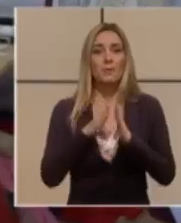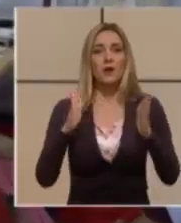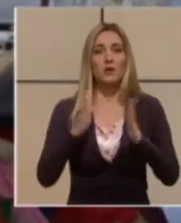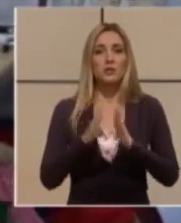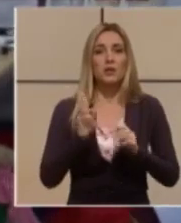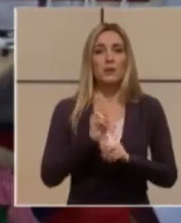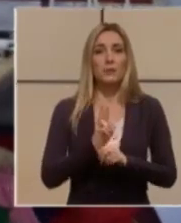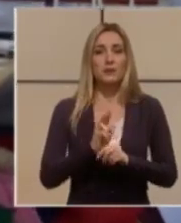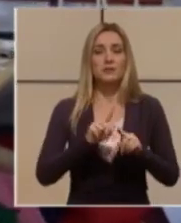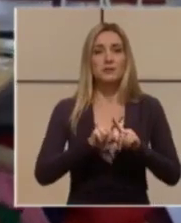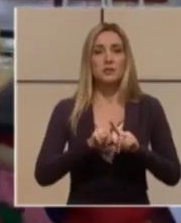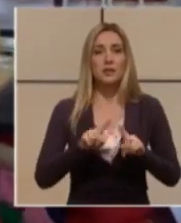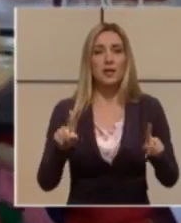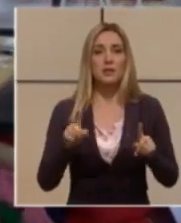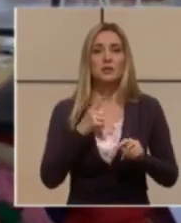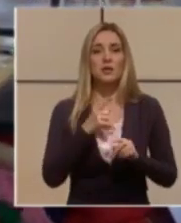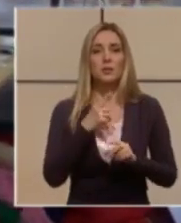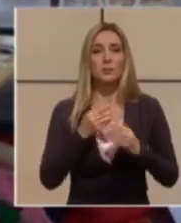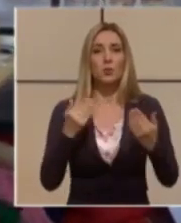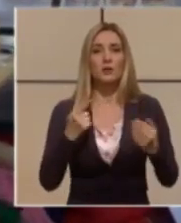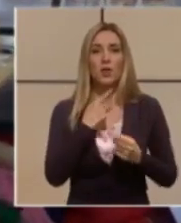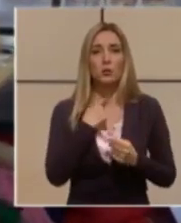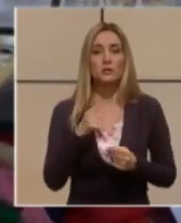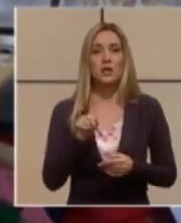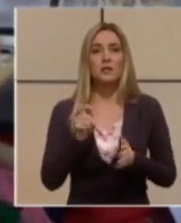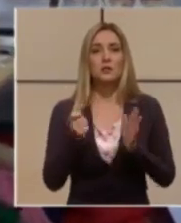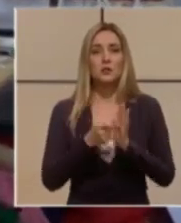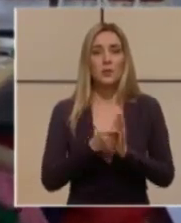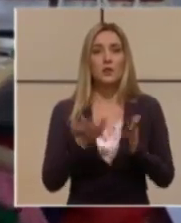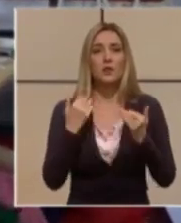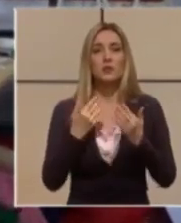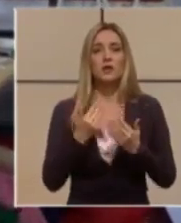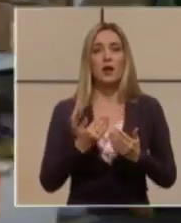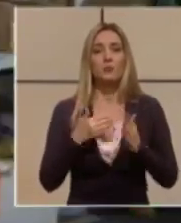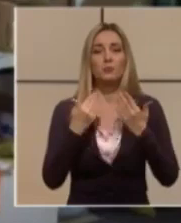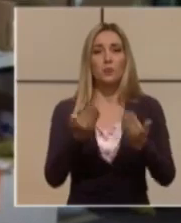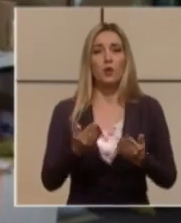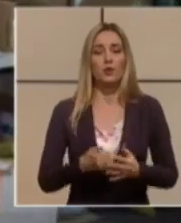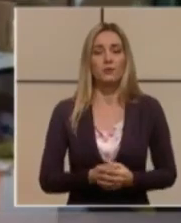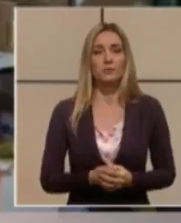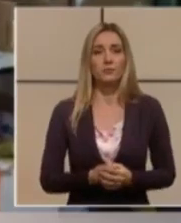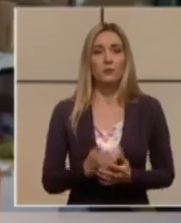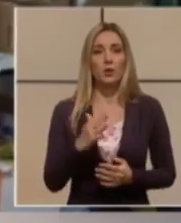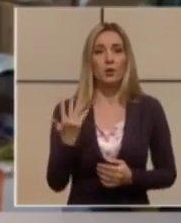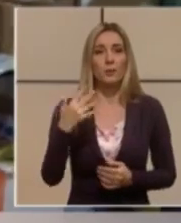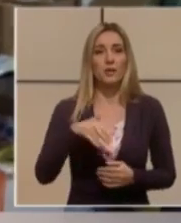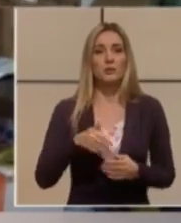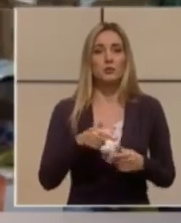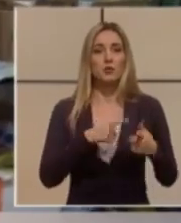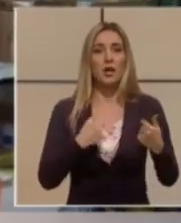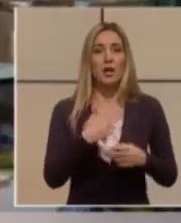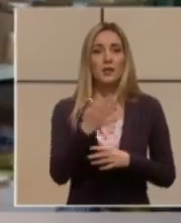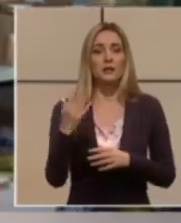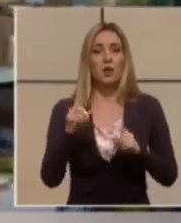pazeći na različite modne ukuse. Nisu bile na prodaju, već kao poklon najizloženijima. Oko 5000 je darovano